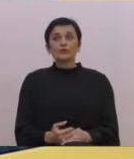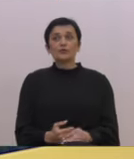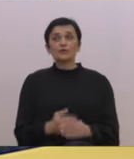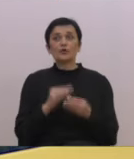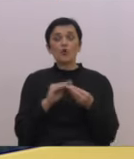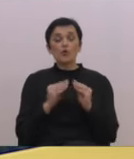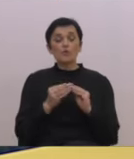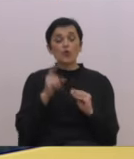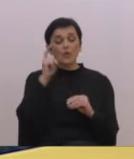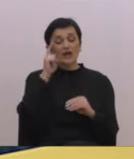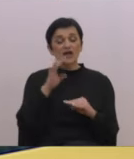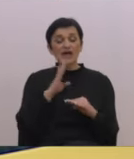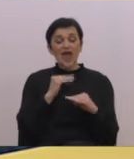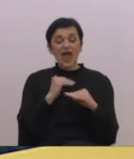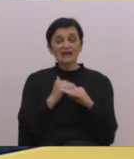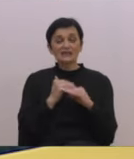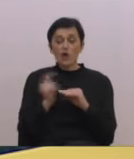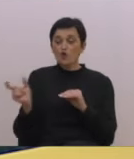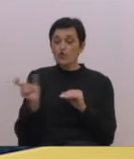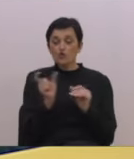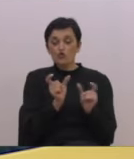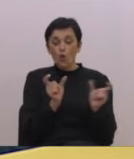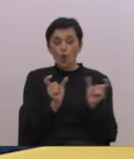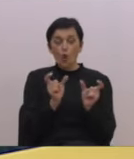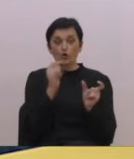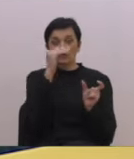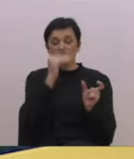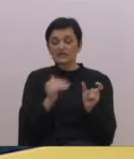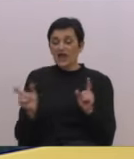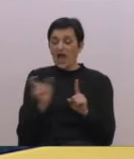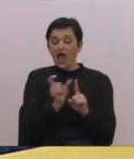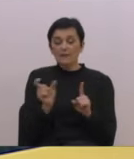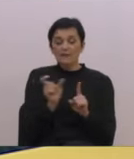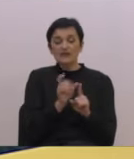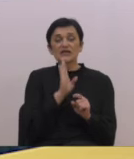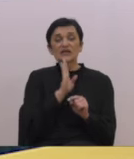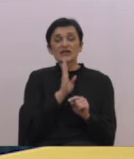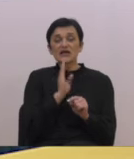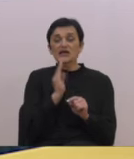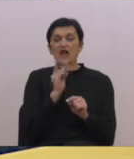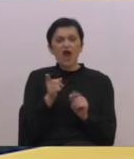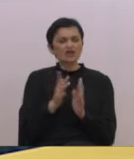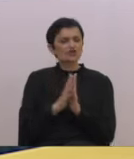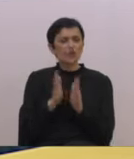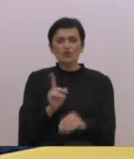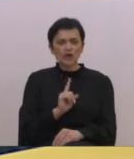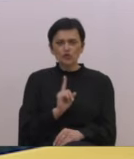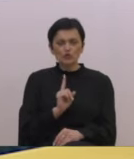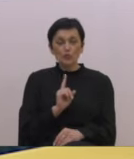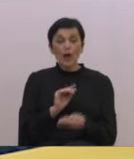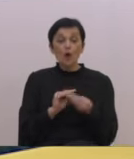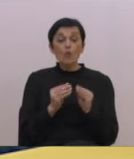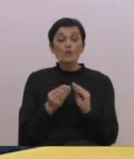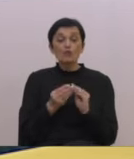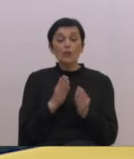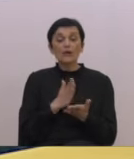პრობლემა გენდერული კვოტები კი არ არის ქალებისთვის და ის კი არ არის ქალებისთვის შეურაცხყოფელი. პრობლემა